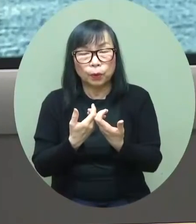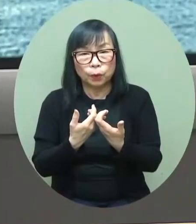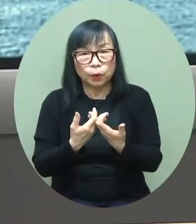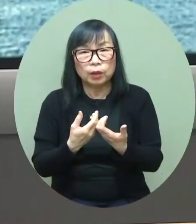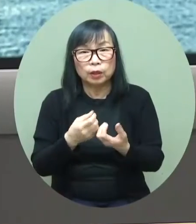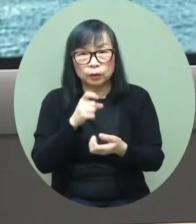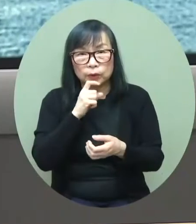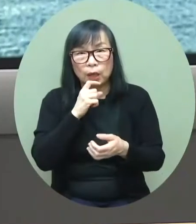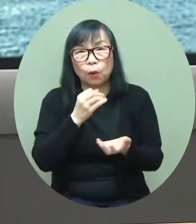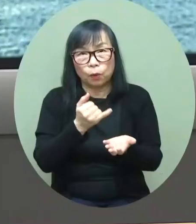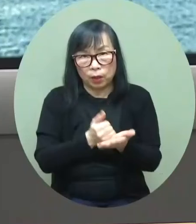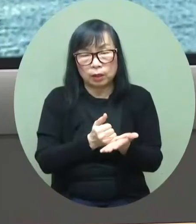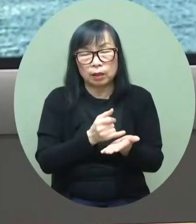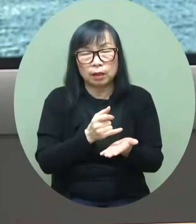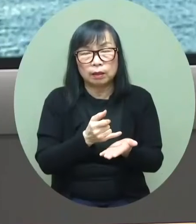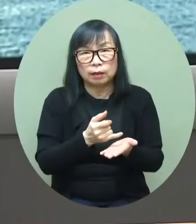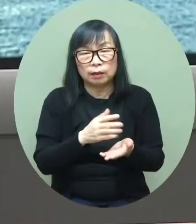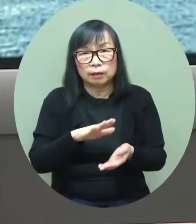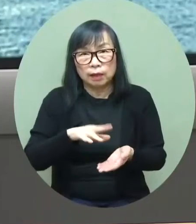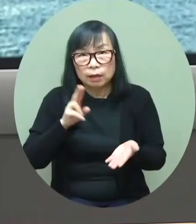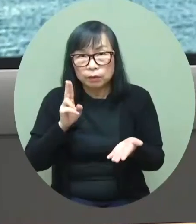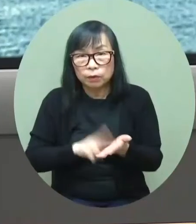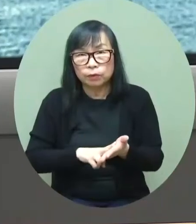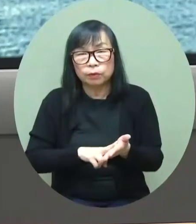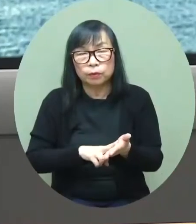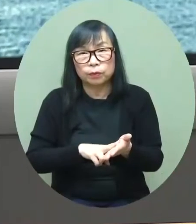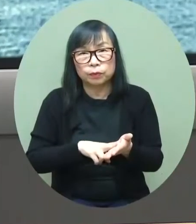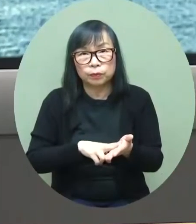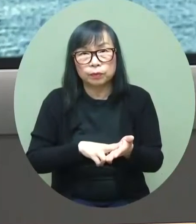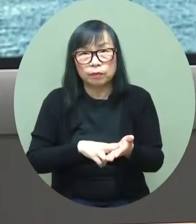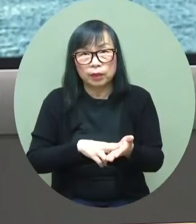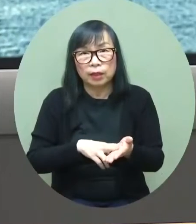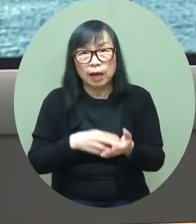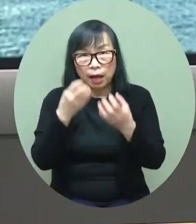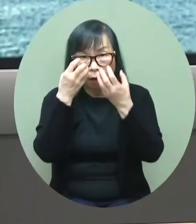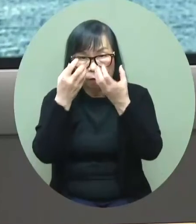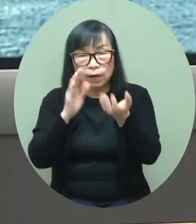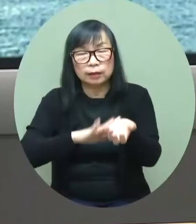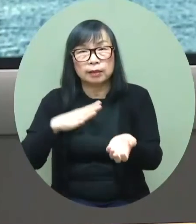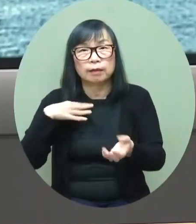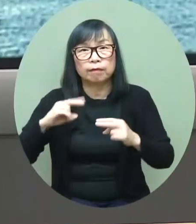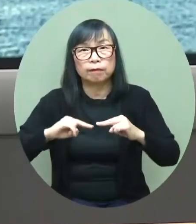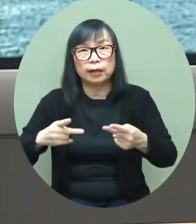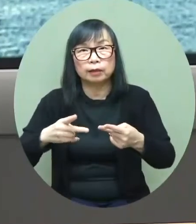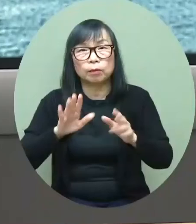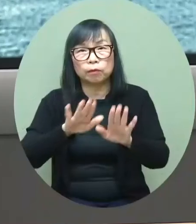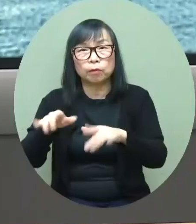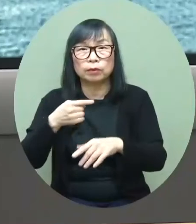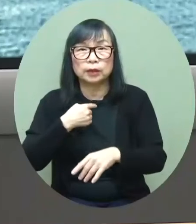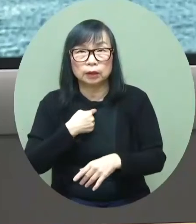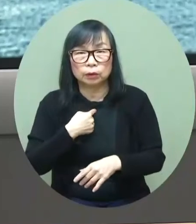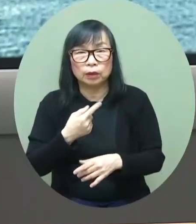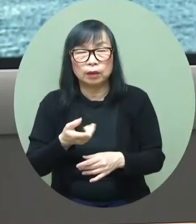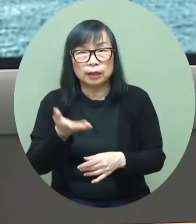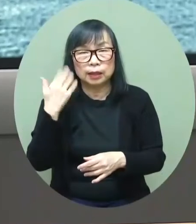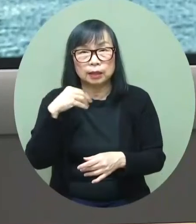仲有一啲位嘅嚇。咁、但係我相信嚟講咧，我哋都係密切睇翻個疫情發展同服務需要啦。好似之